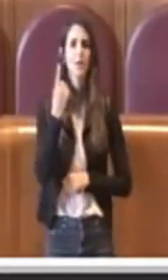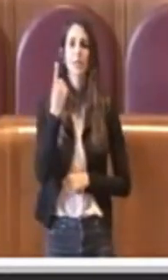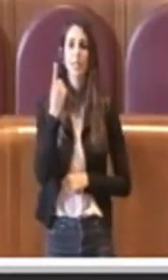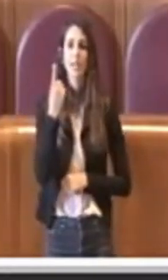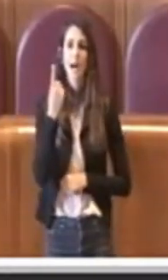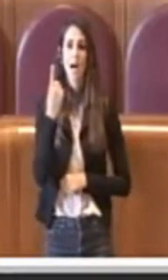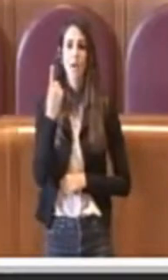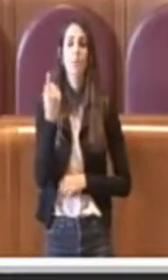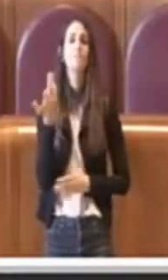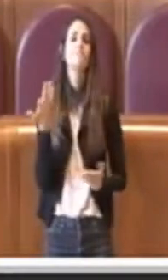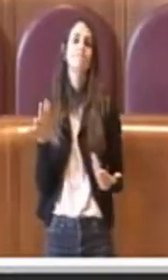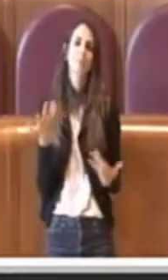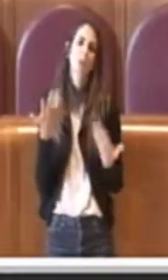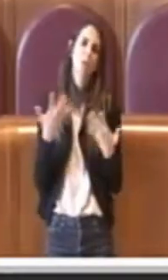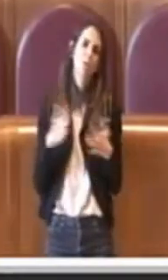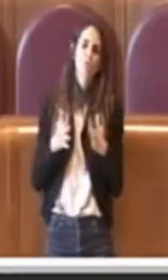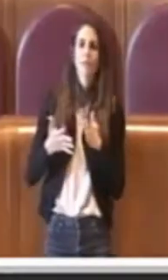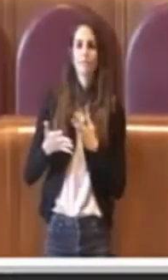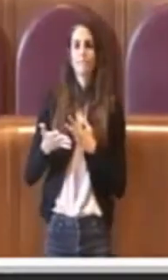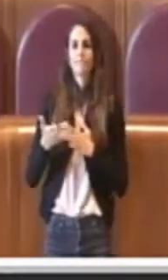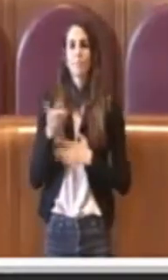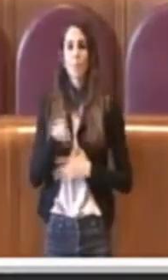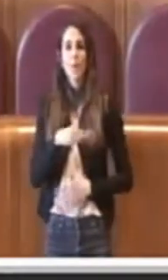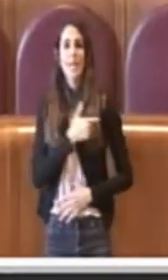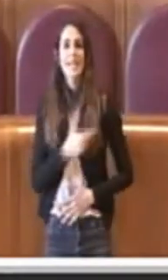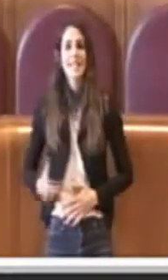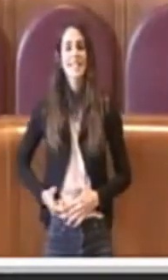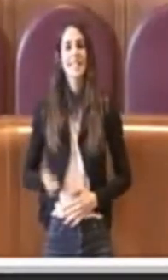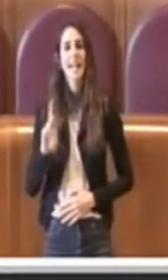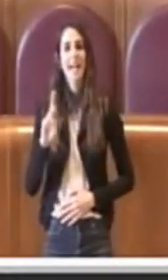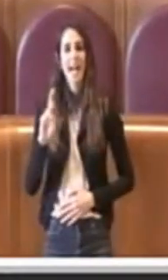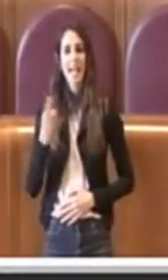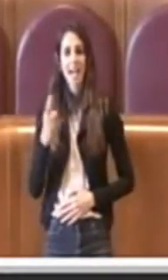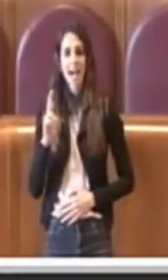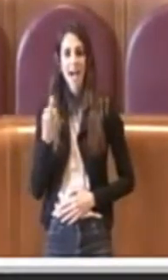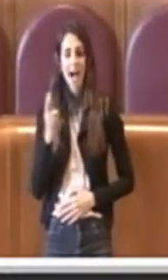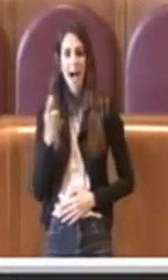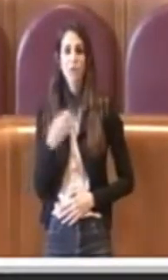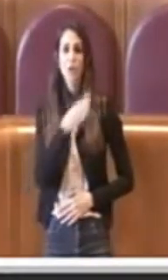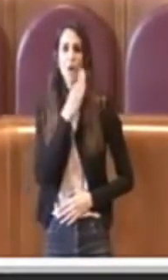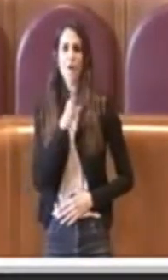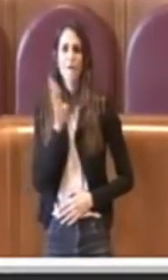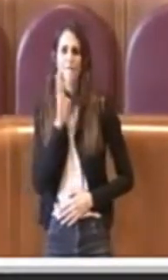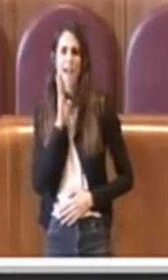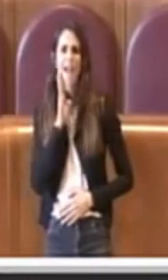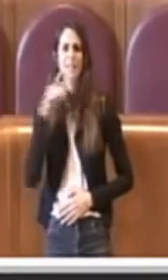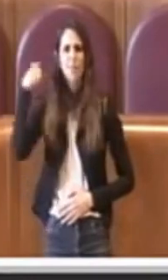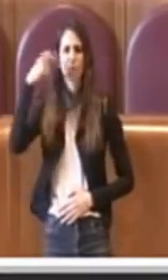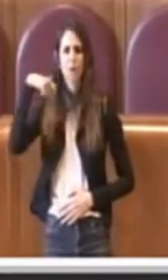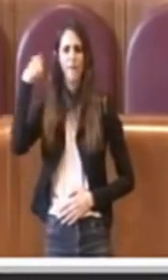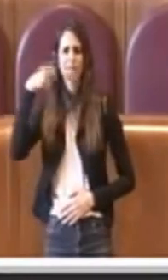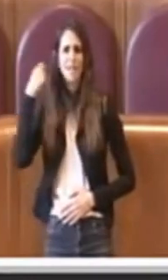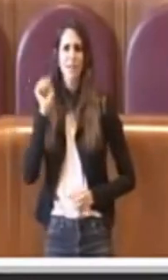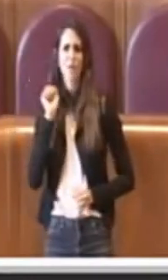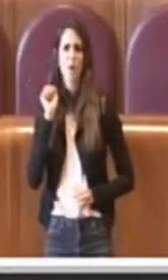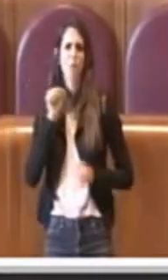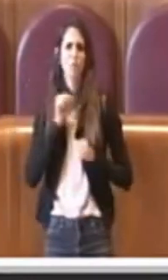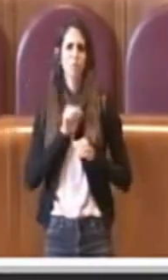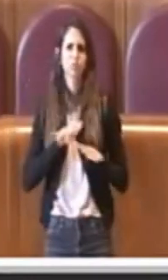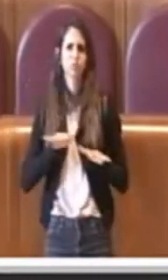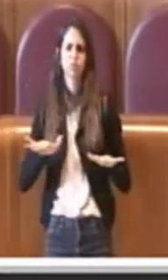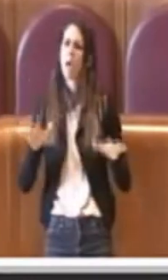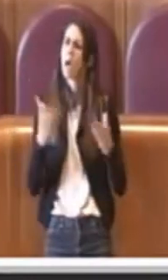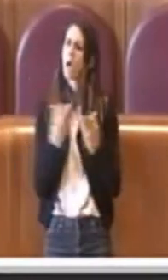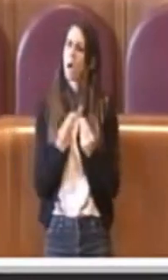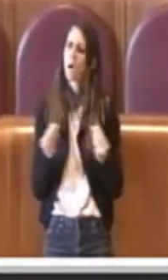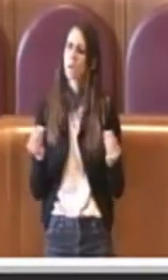tante volte è capitato la sindaca stessa pubblicato dei dei video anch'io ho pubblicato di vedo molti di noi lo abbiamo fatto